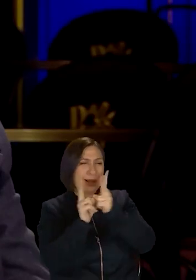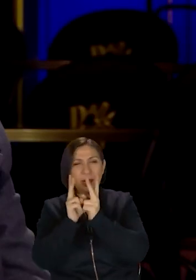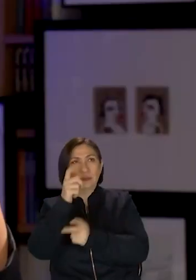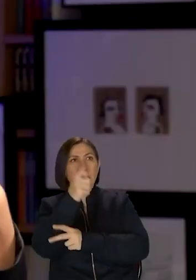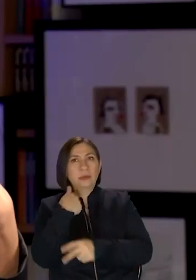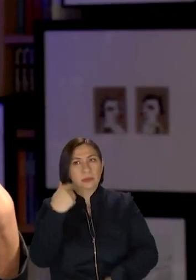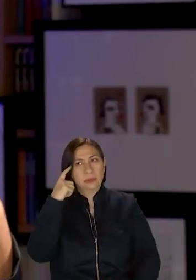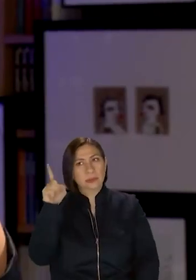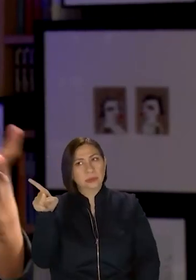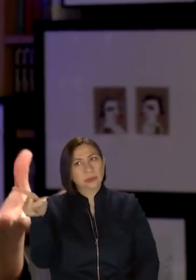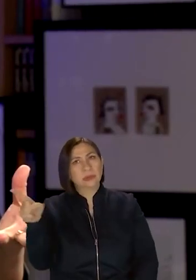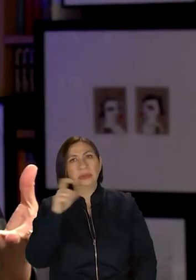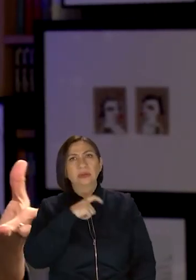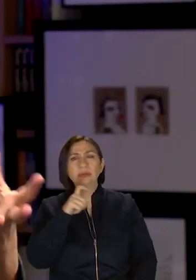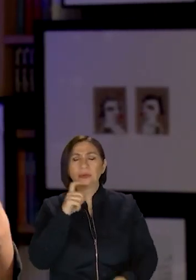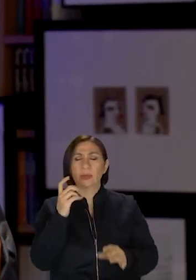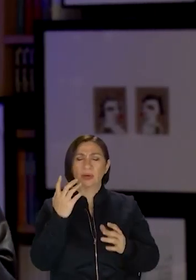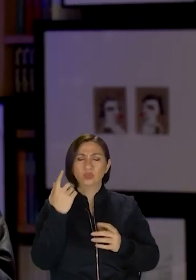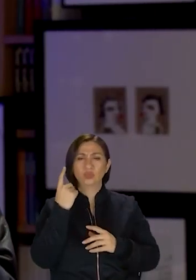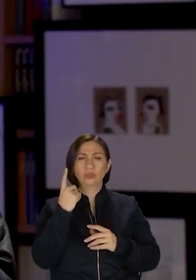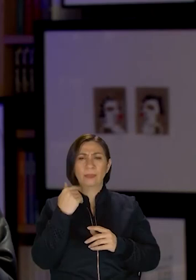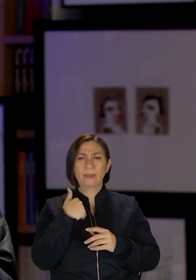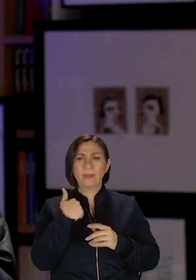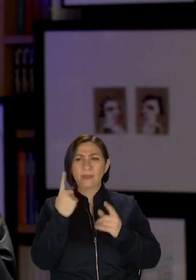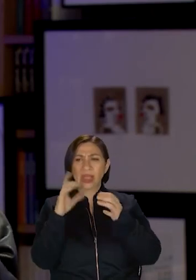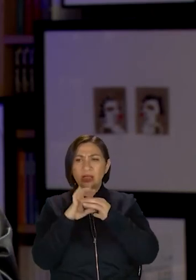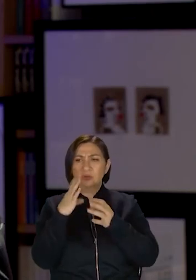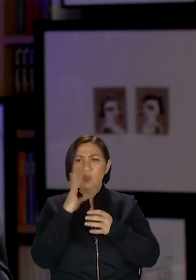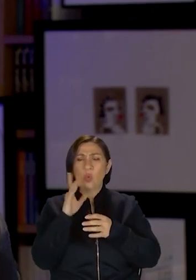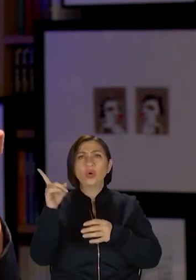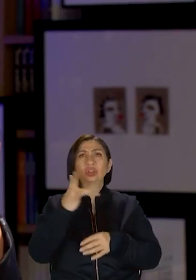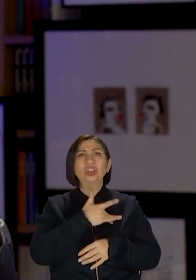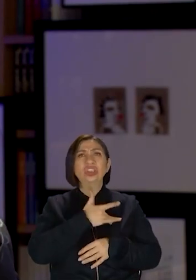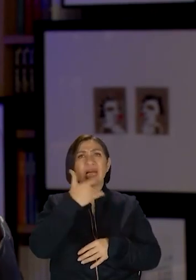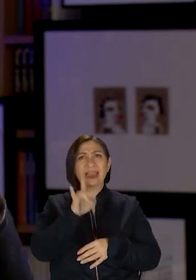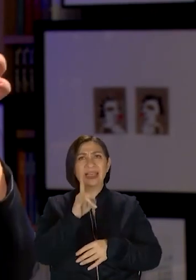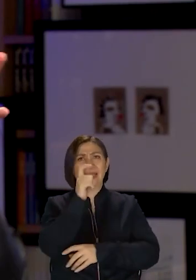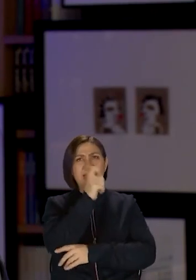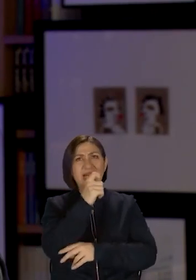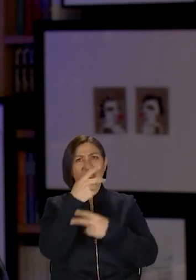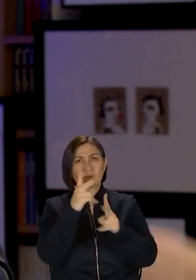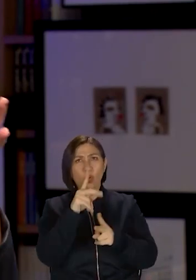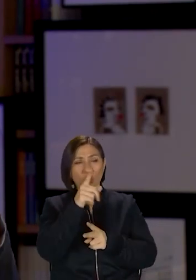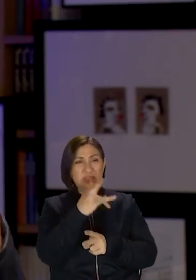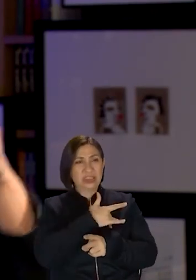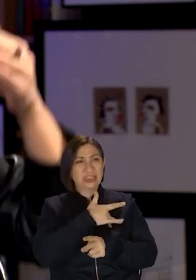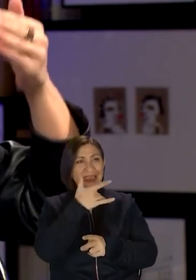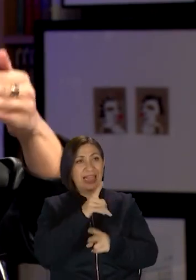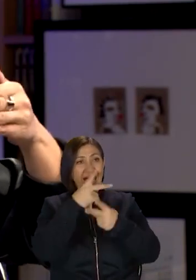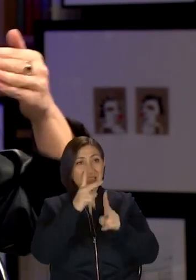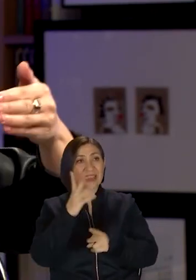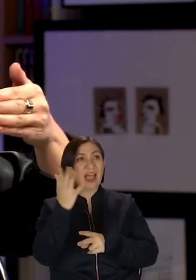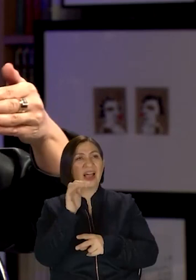onu düşünüyorum, sinir oluyorum. Sonra düşündüm aslında benimle bir ilgisi yok. O canlı yayını açıyor. Onun canlı yayın açtığı insanlar